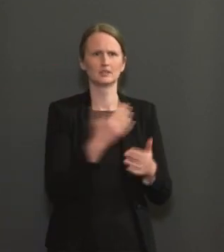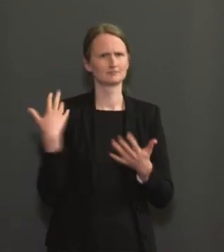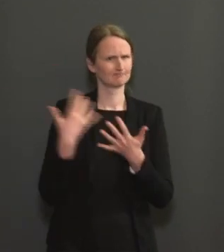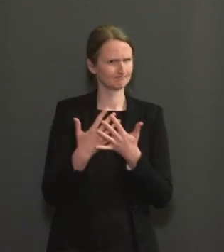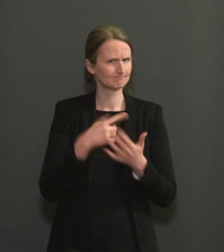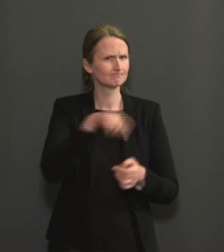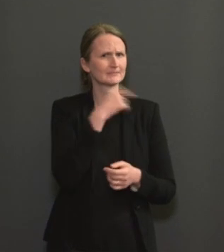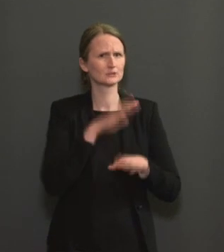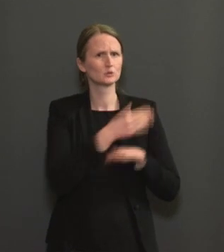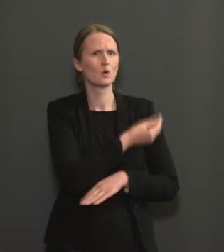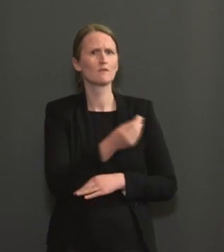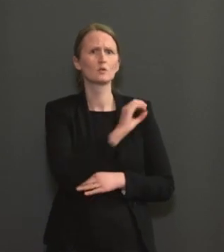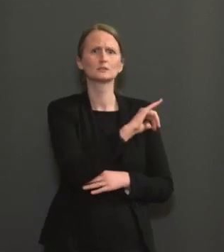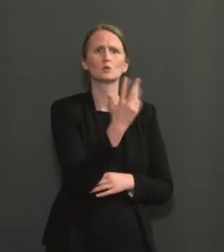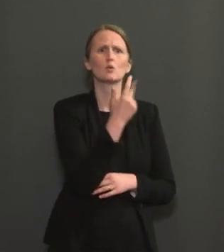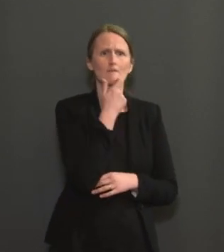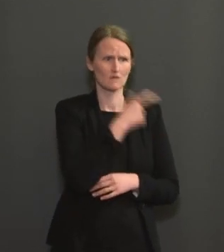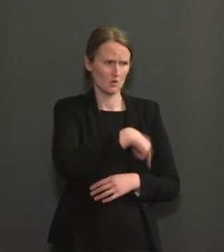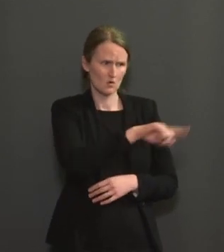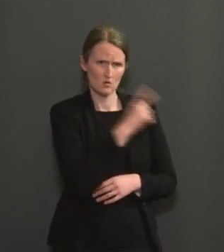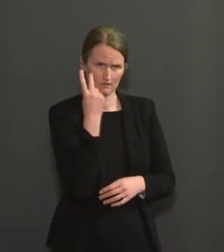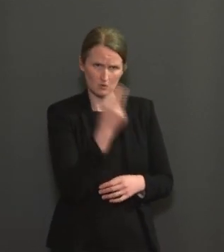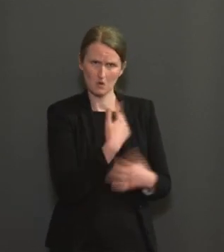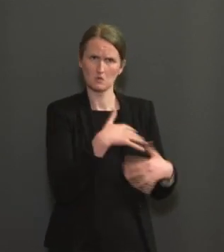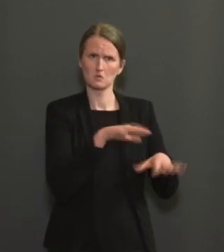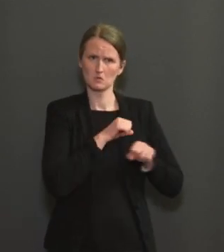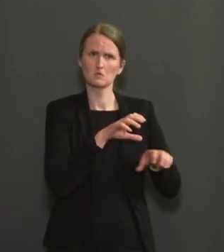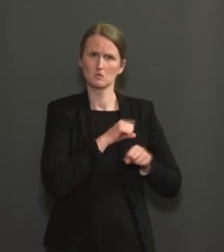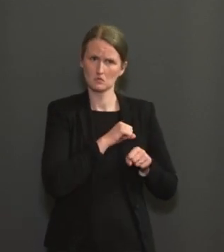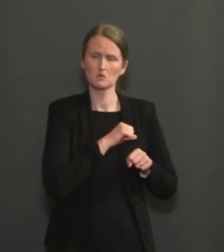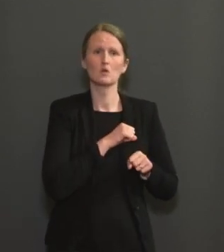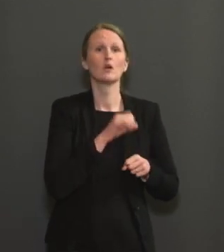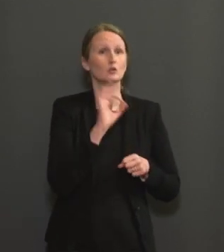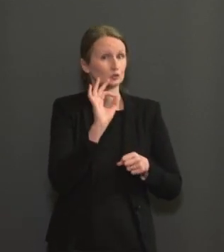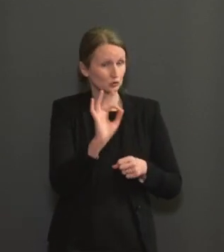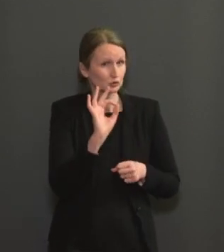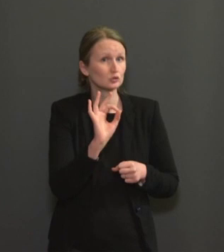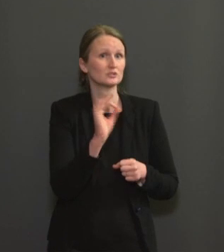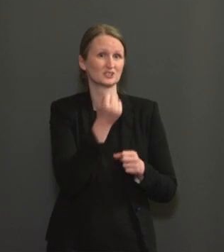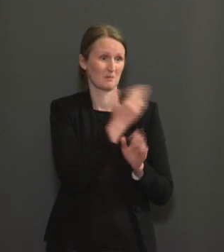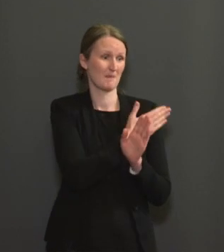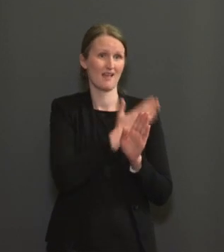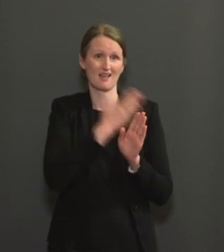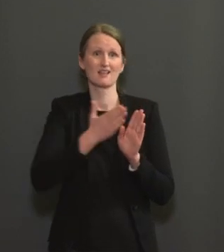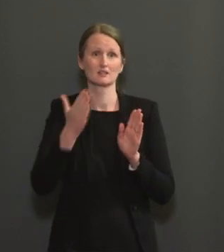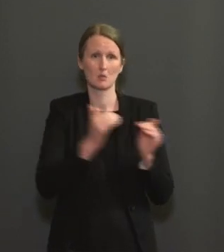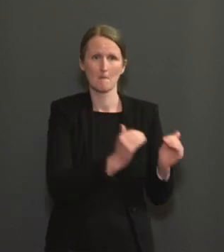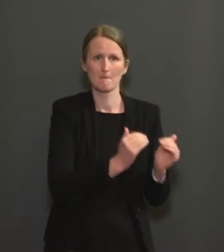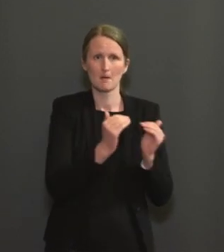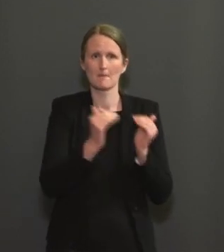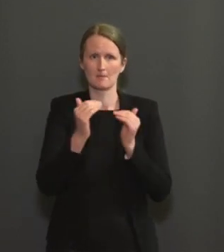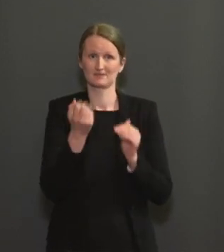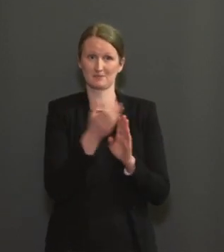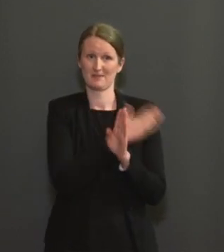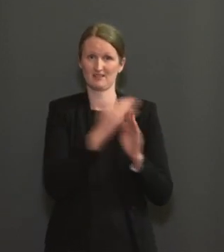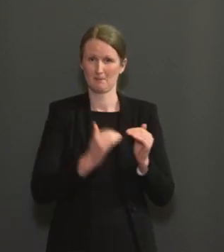avons dit, et nous vous redisons aujourd'hui, qu'il y a effectivement eu une augmentation sur base hebdomadaire de 34%. Je pense qu'il faut bien comprendre